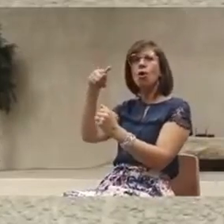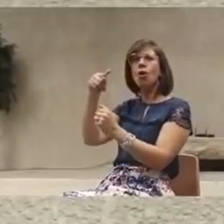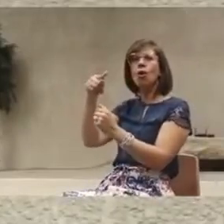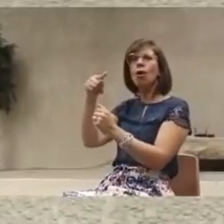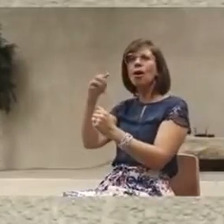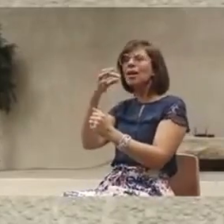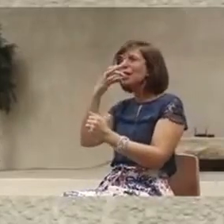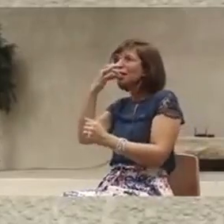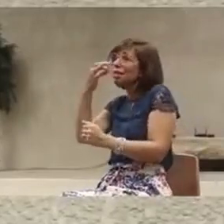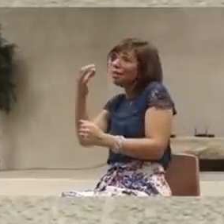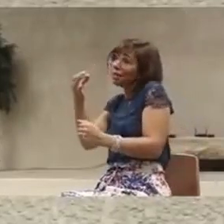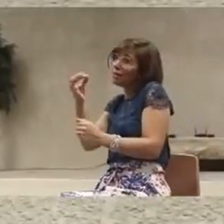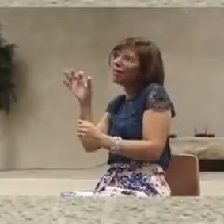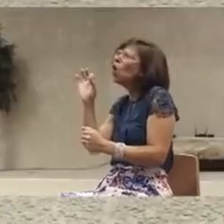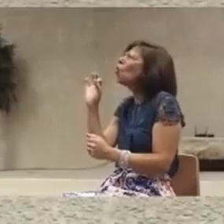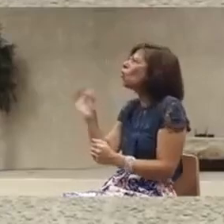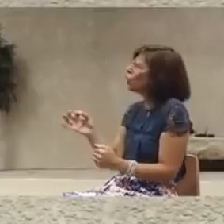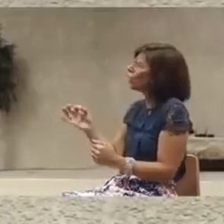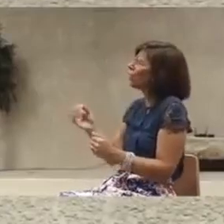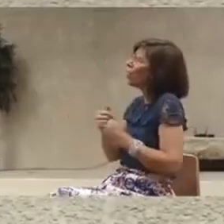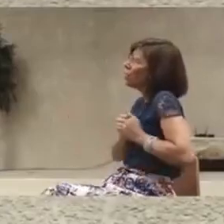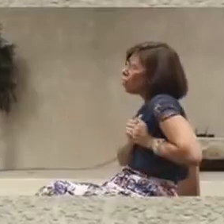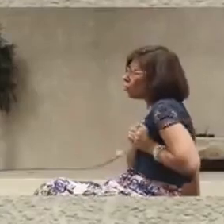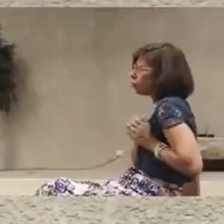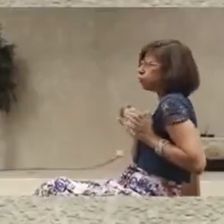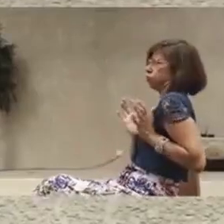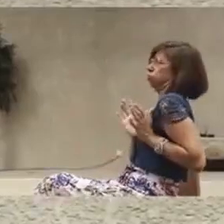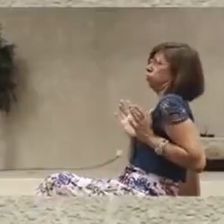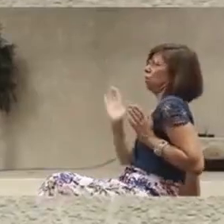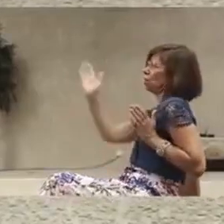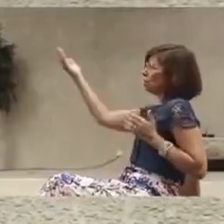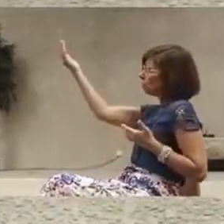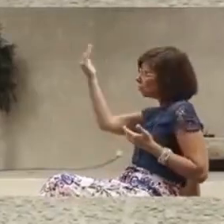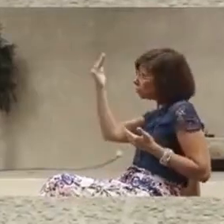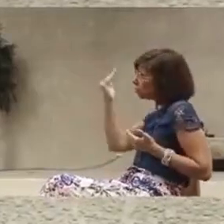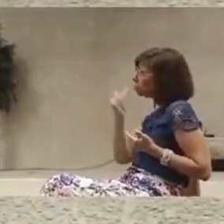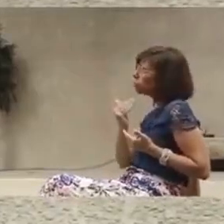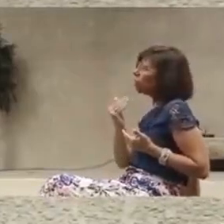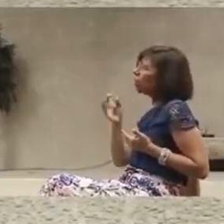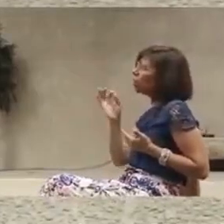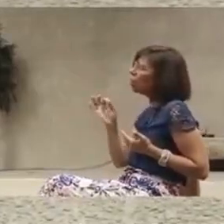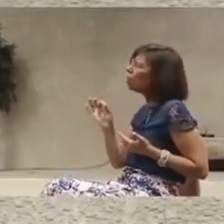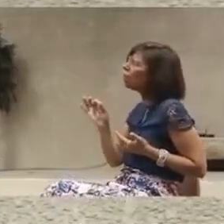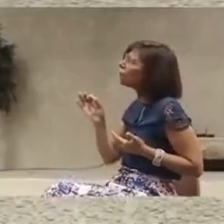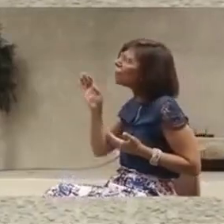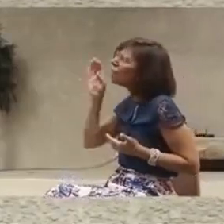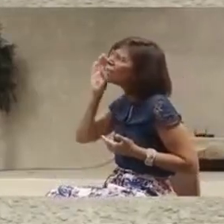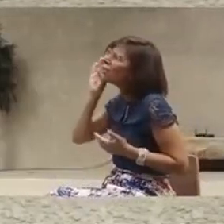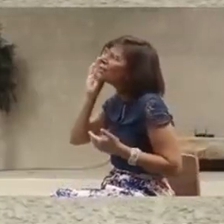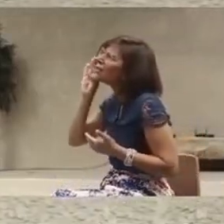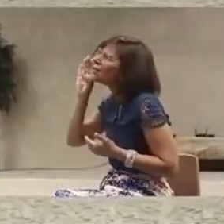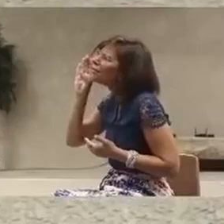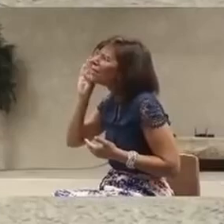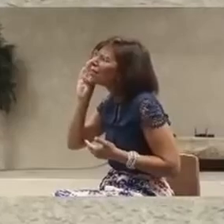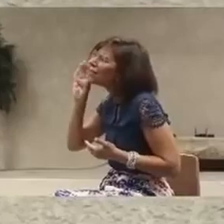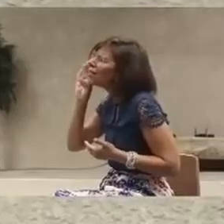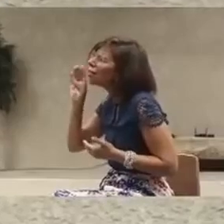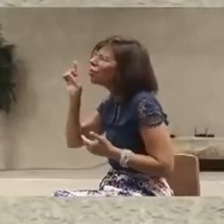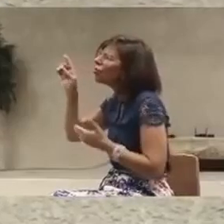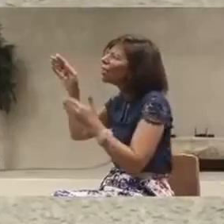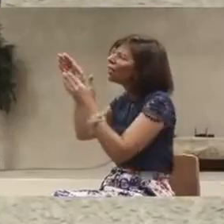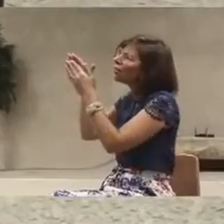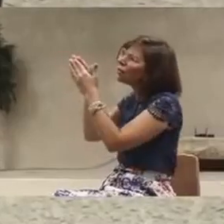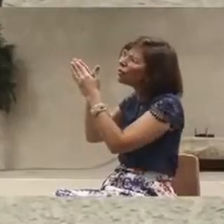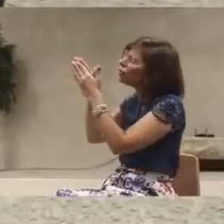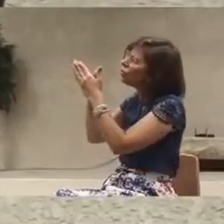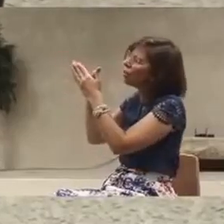disent oui. Oh, je te prie, Seigneur, de les toucher. Je te demande, Seigneur, de les entourer de